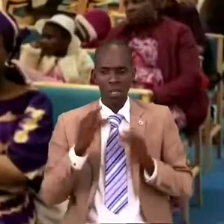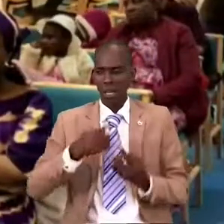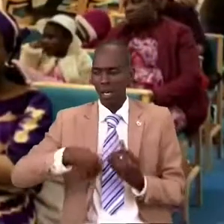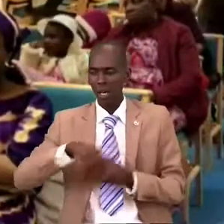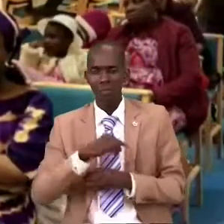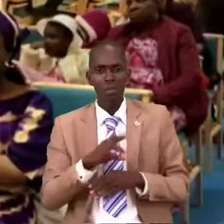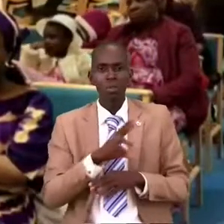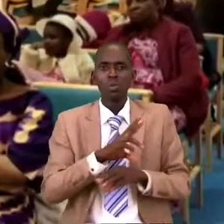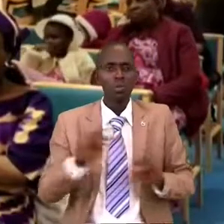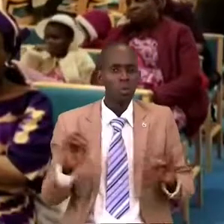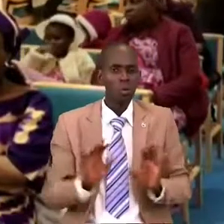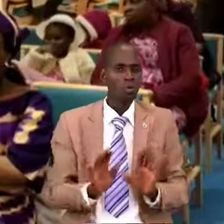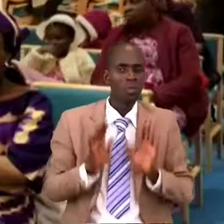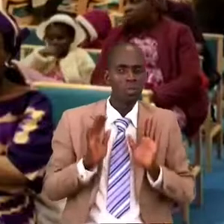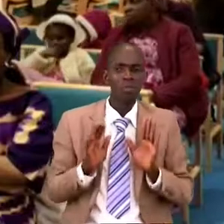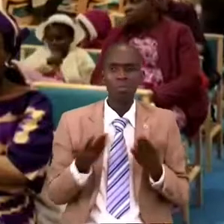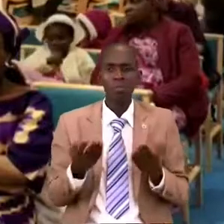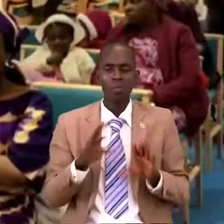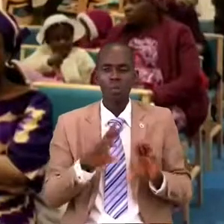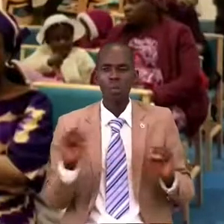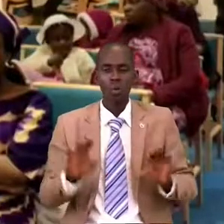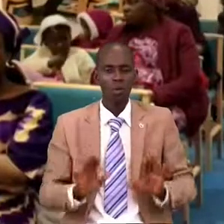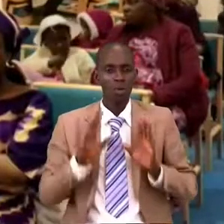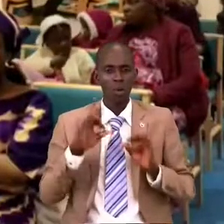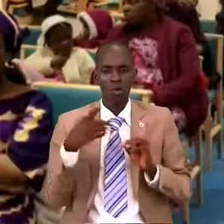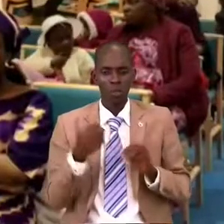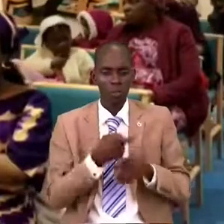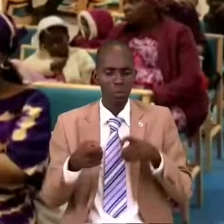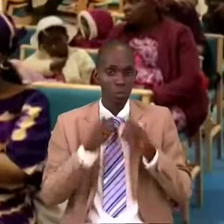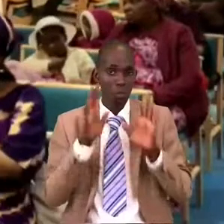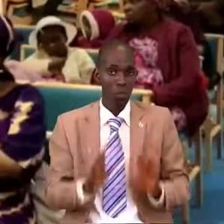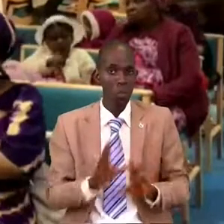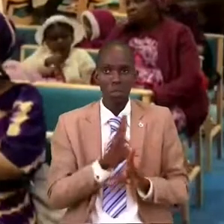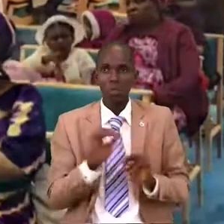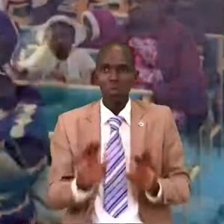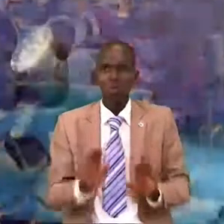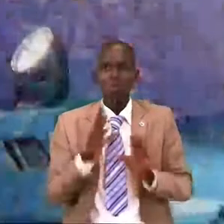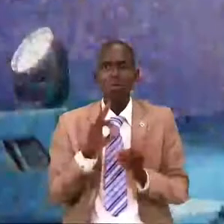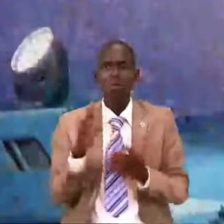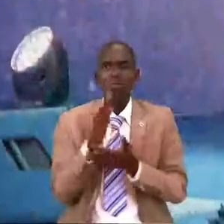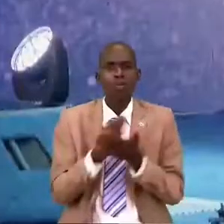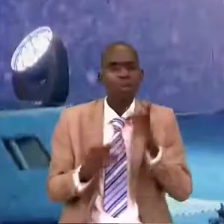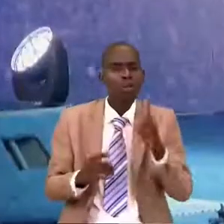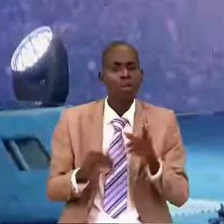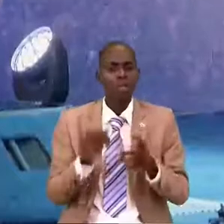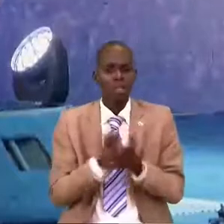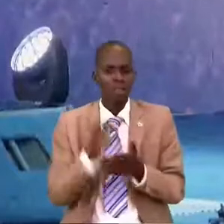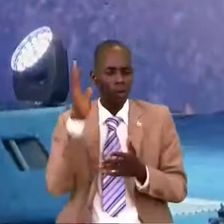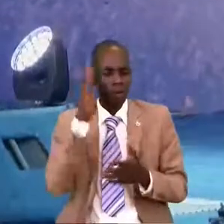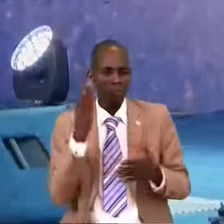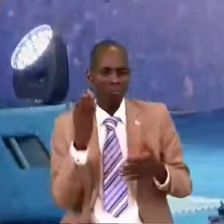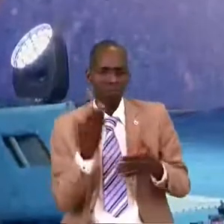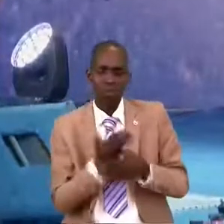pas de crainte de quelqu'un qui peut s'interposer devant toi. Pas de crainte de quoi que ce soit. Et tu as ta foi en